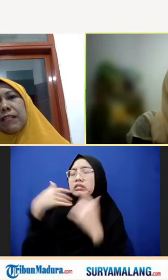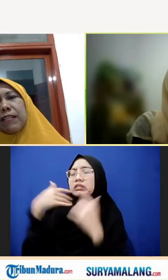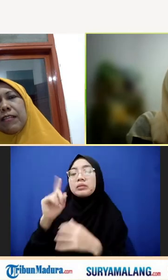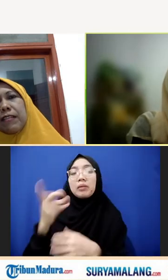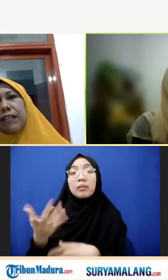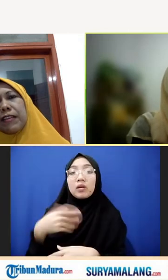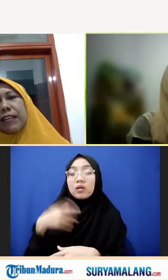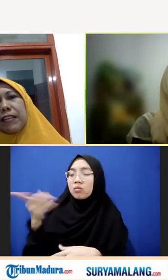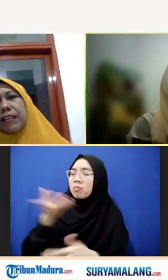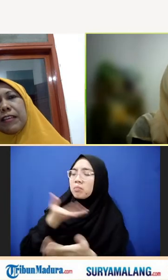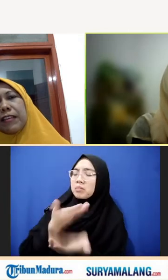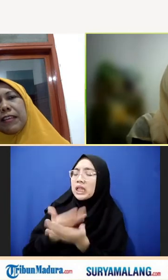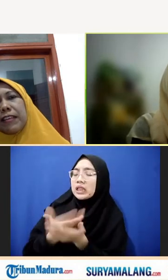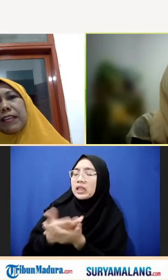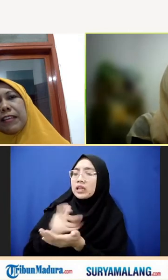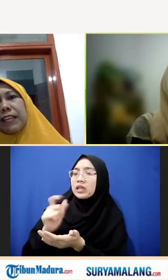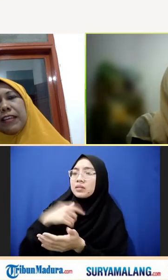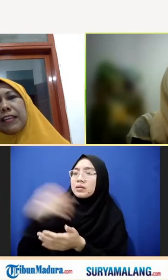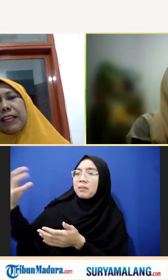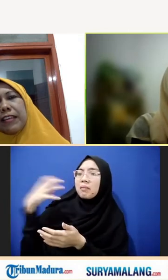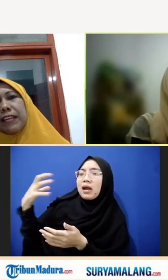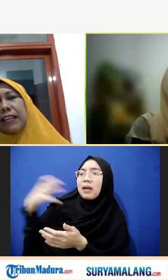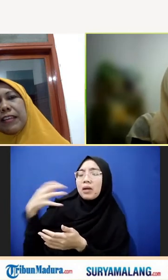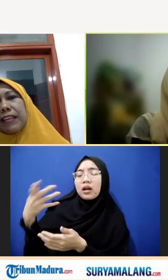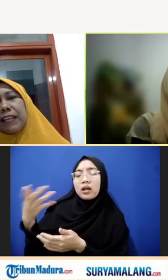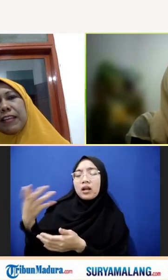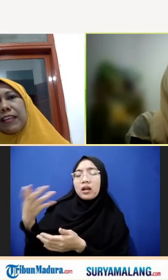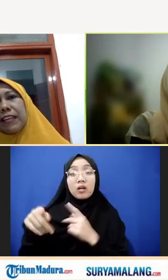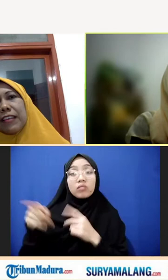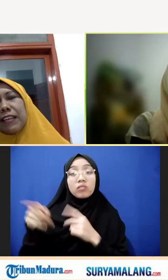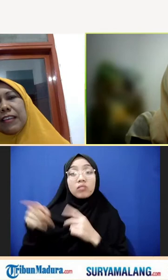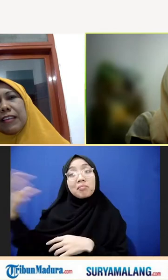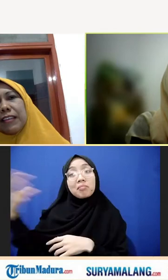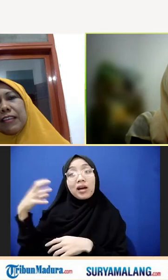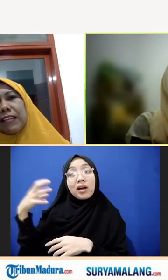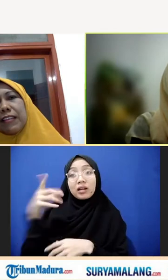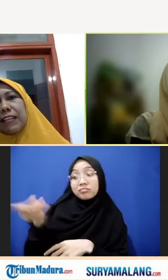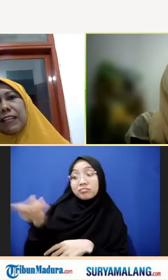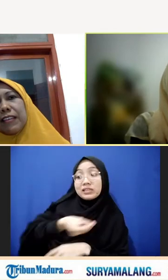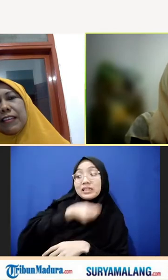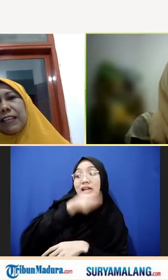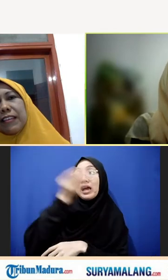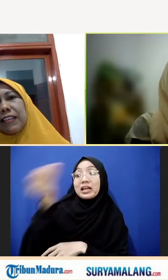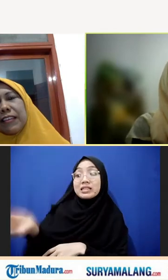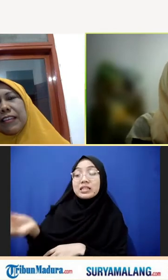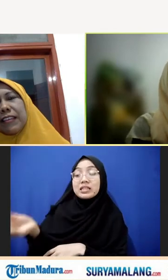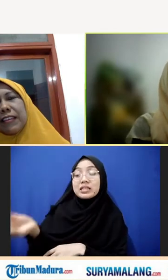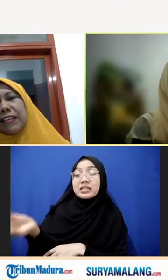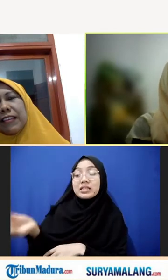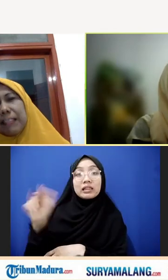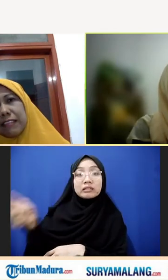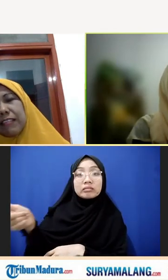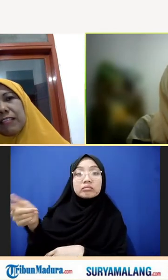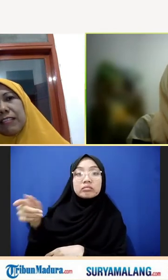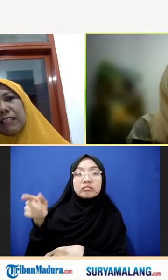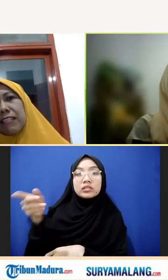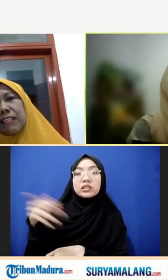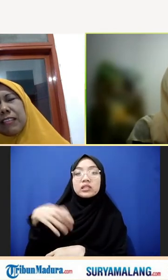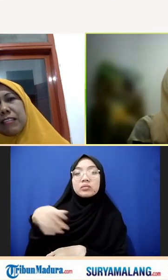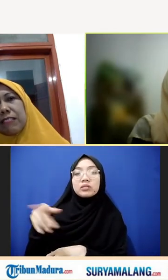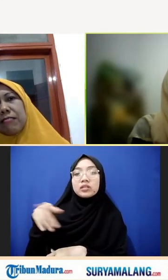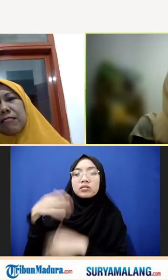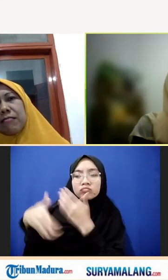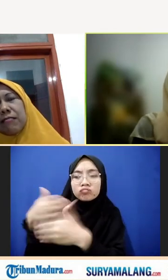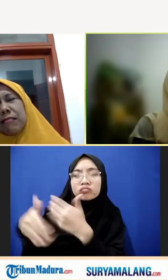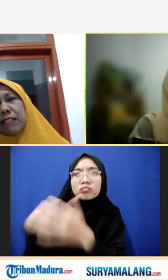sesuatu dengan cara marah-marah? Kalau dia marah-marah ibu kasih, justru dia akan makin ngerjain itu lagi. Besok